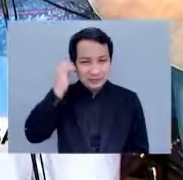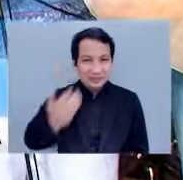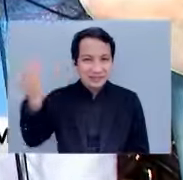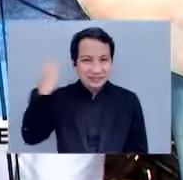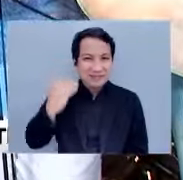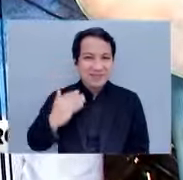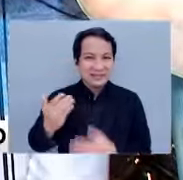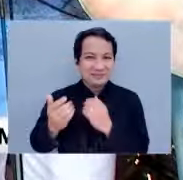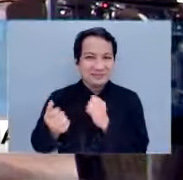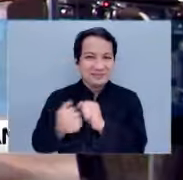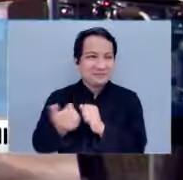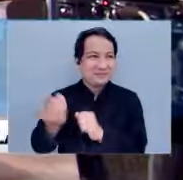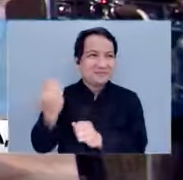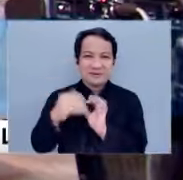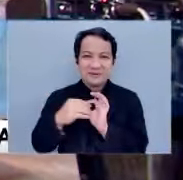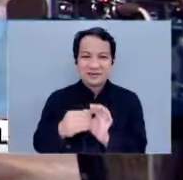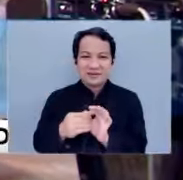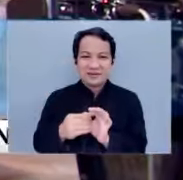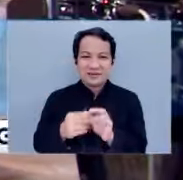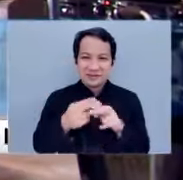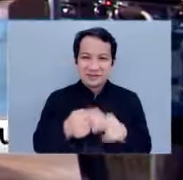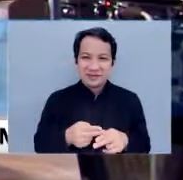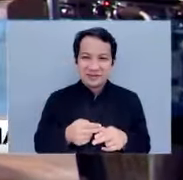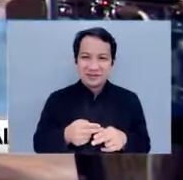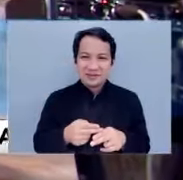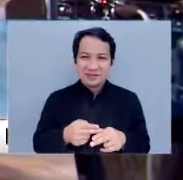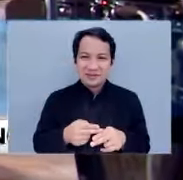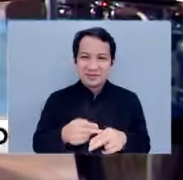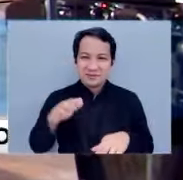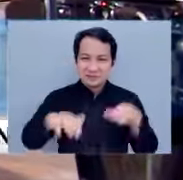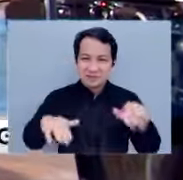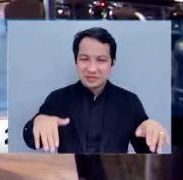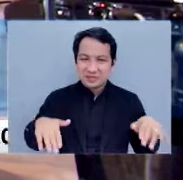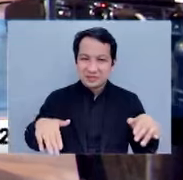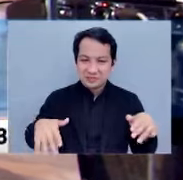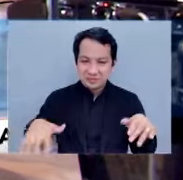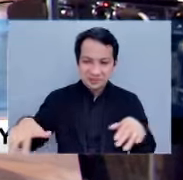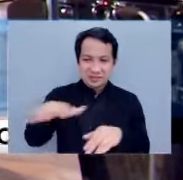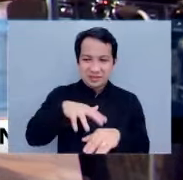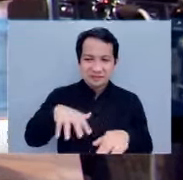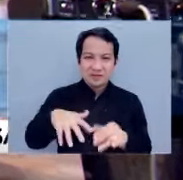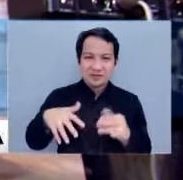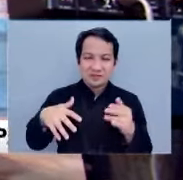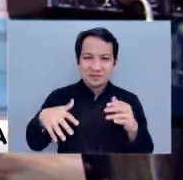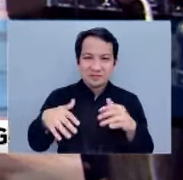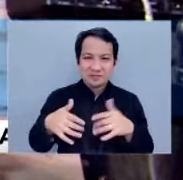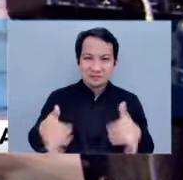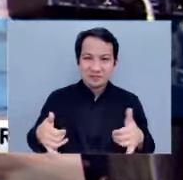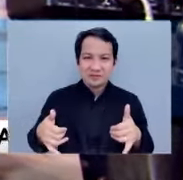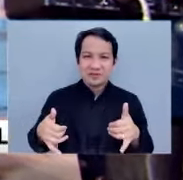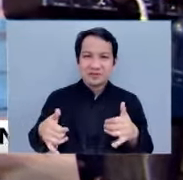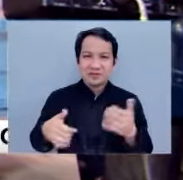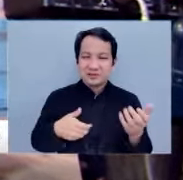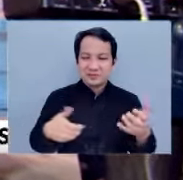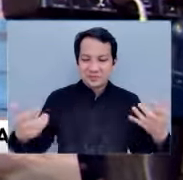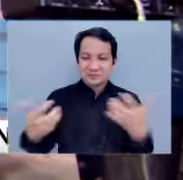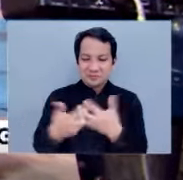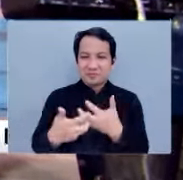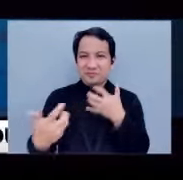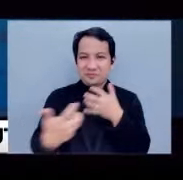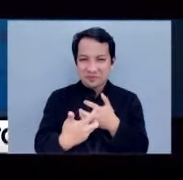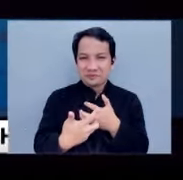As in, we just play ng... We know na pag nagpa-play kami, nagkakonek kami. So eventually, dahil... Doon nag-root